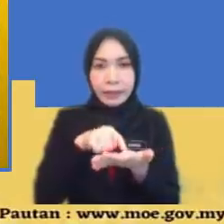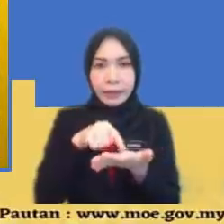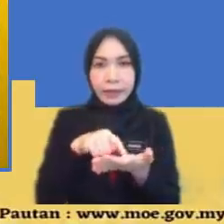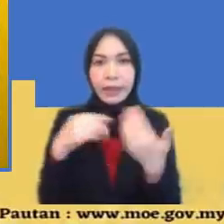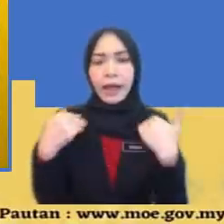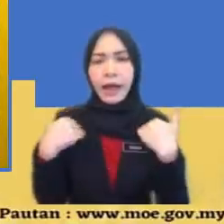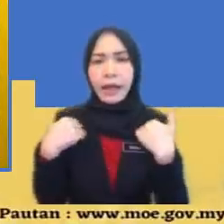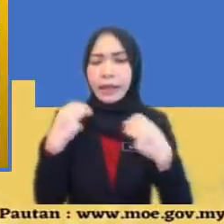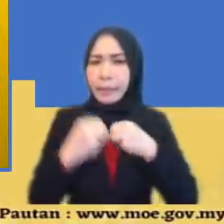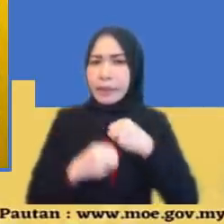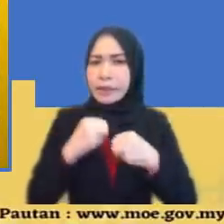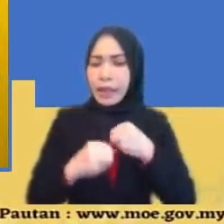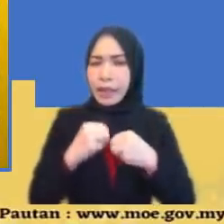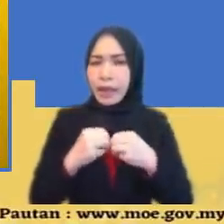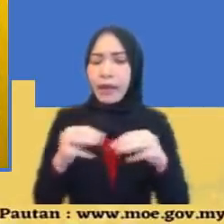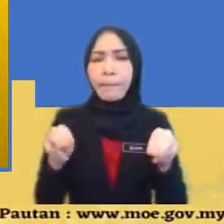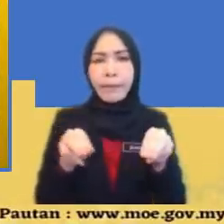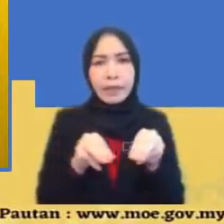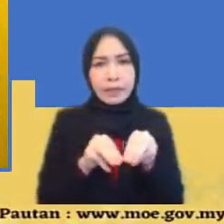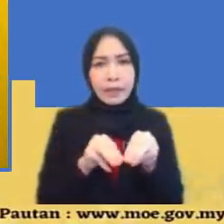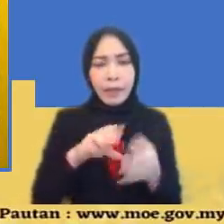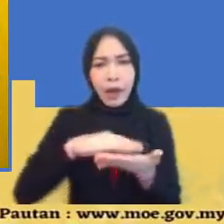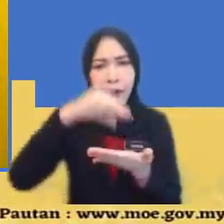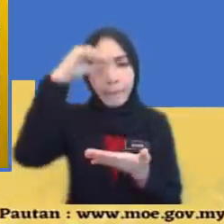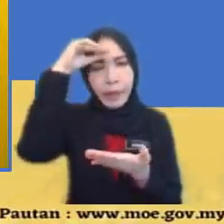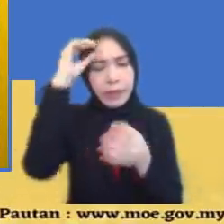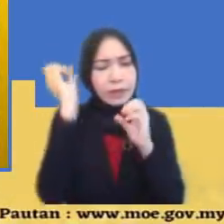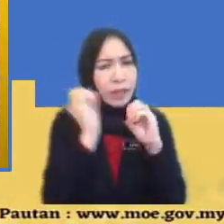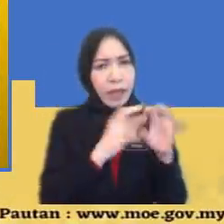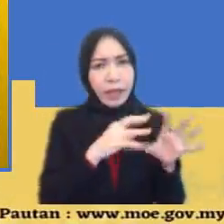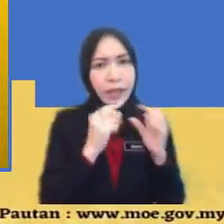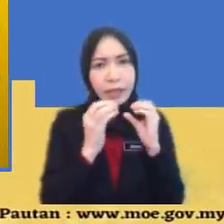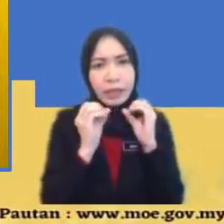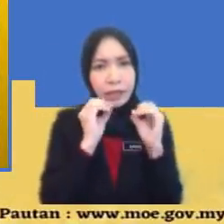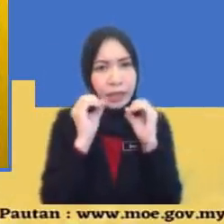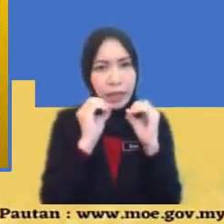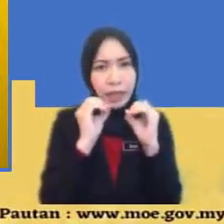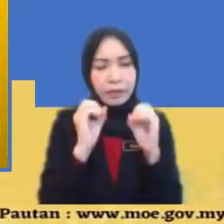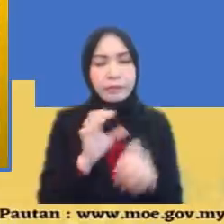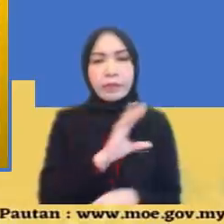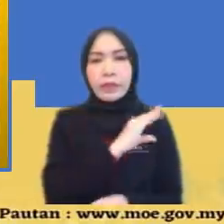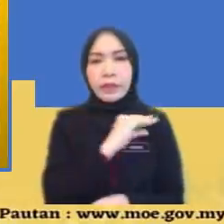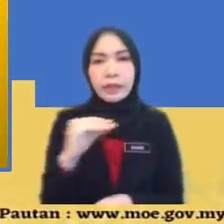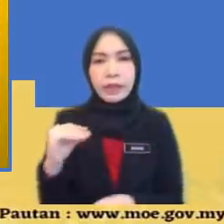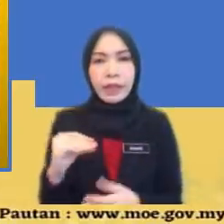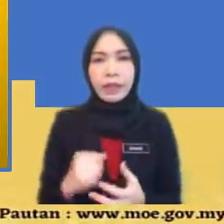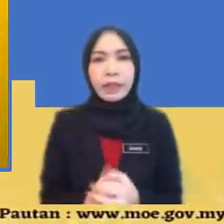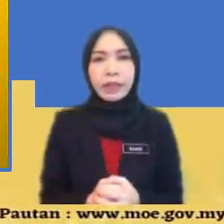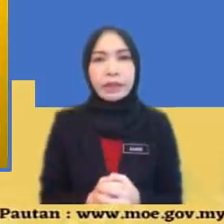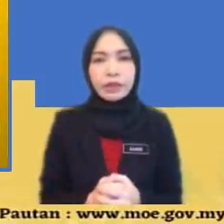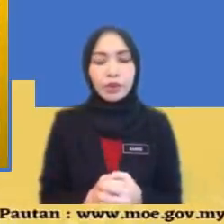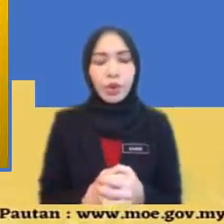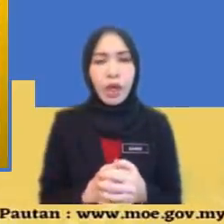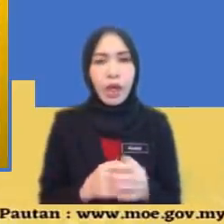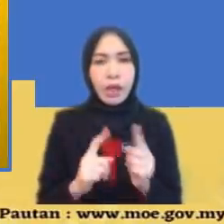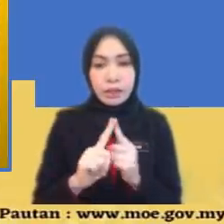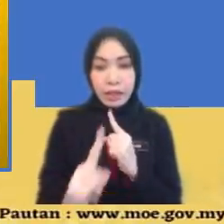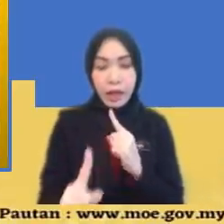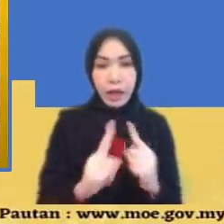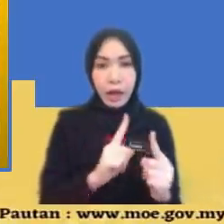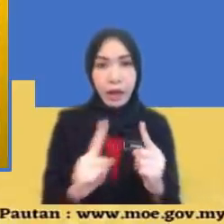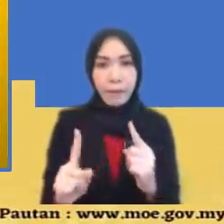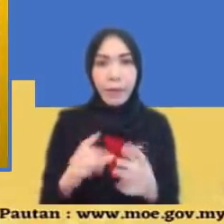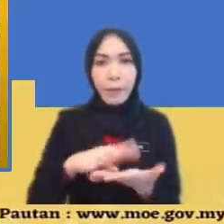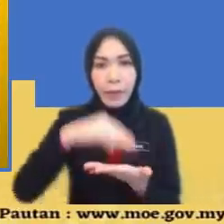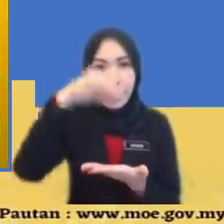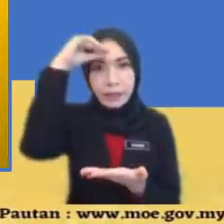isu-isu seperti learning Los dandanin get dalam call smule malah daripada analisis dan tinjauan